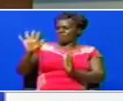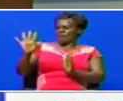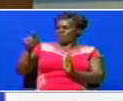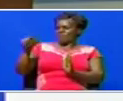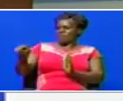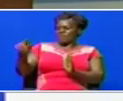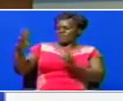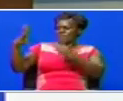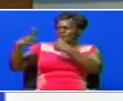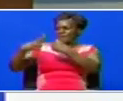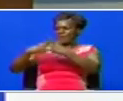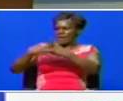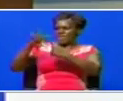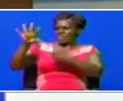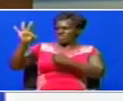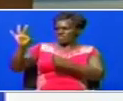5.93%.